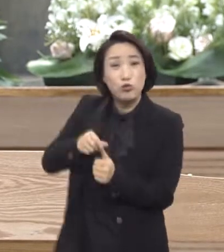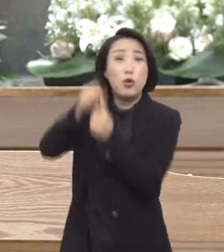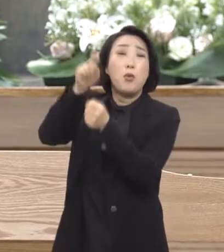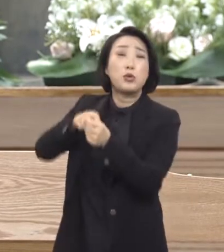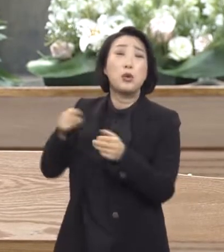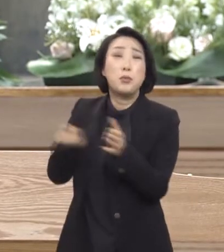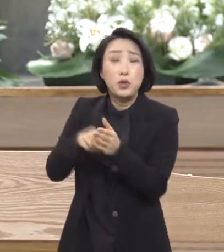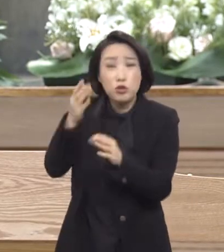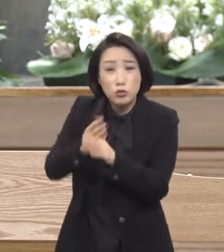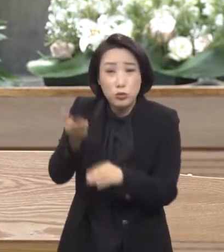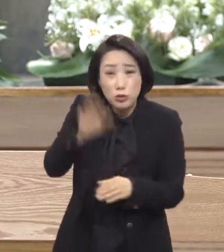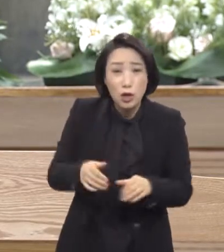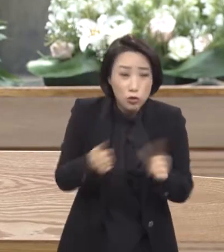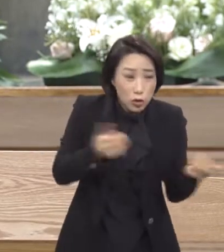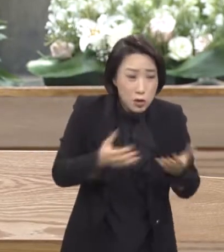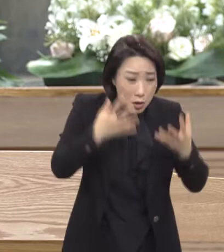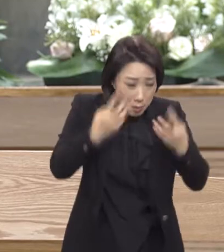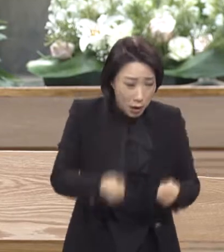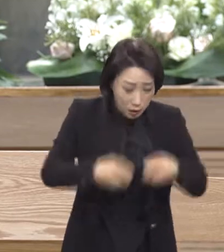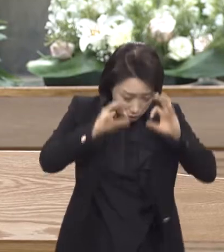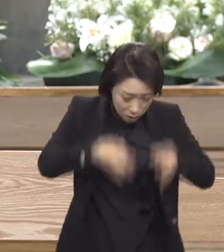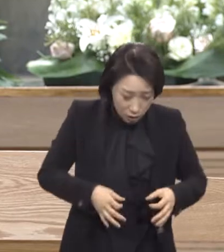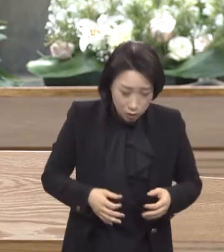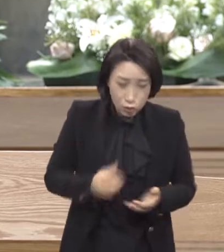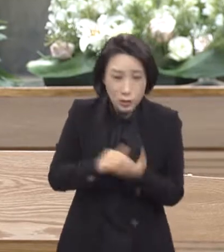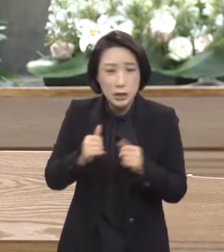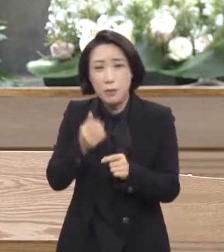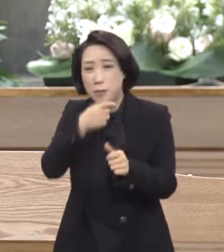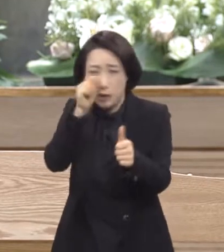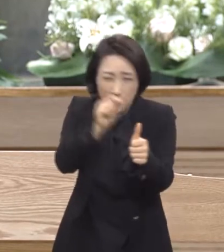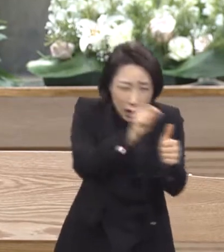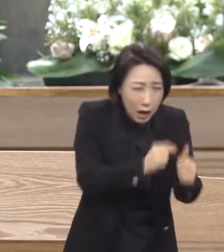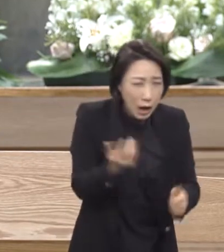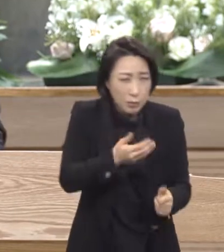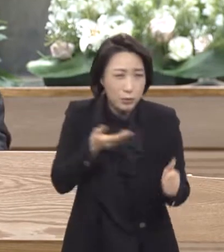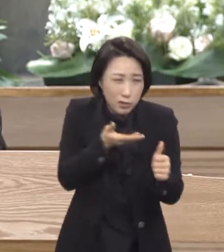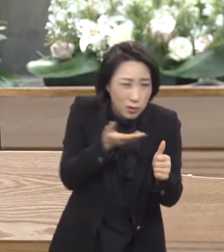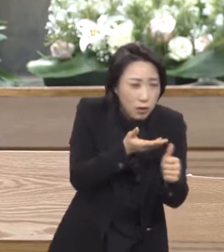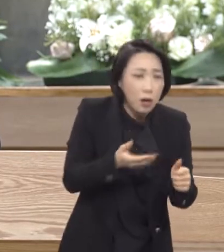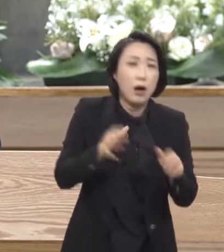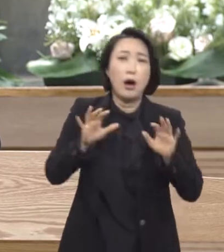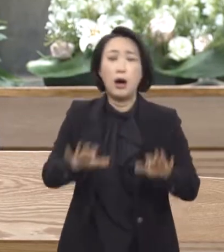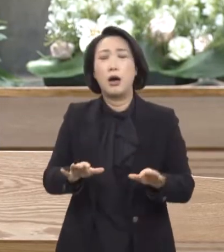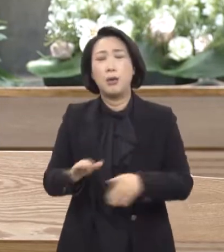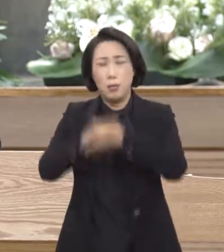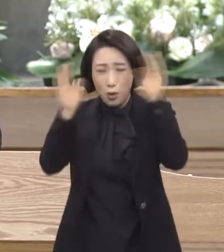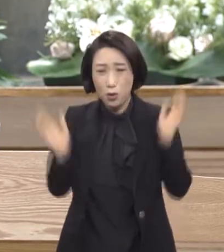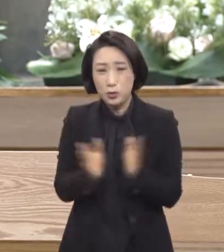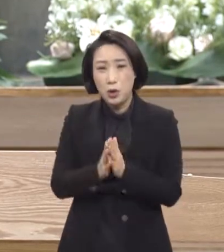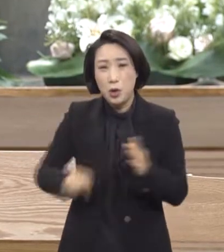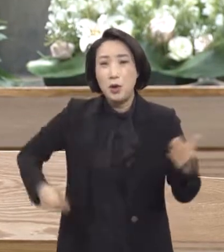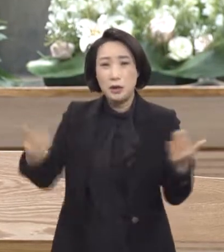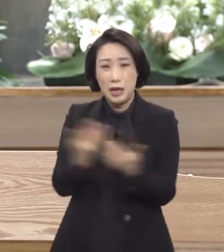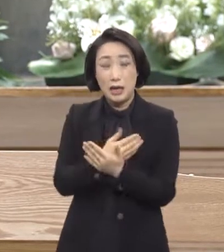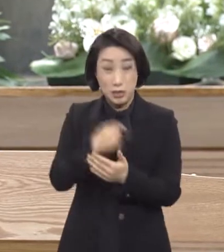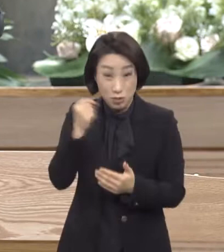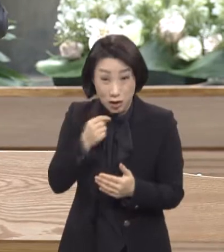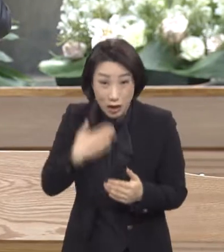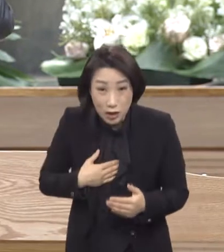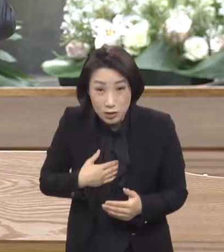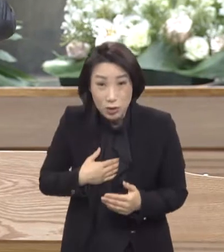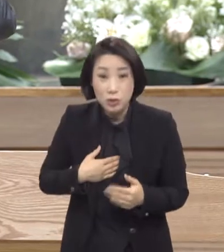믿는데 죽을 짓만 했던가, 수많은 사람 상처 주고 아프게 했던가. 철저하게 회개하라는 말은